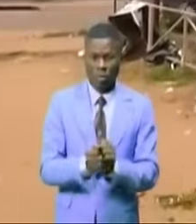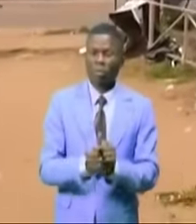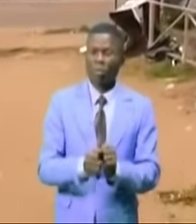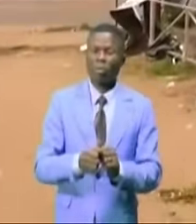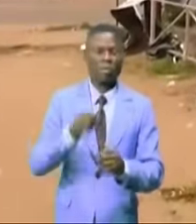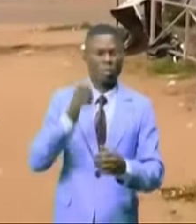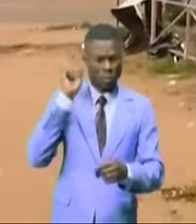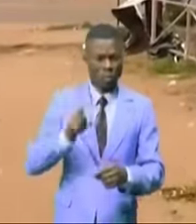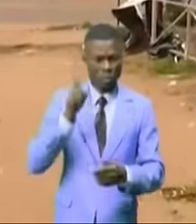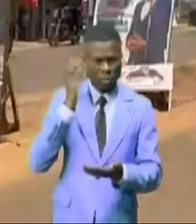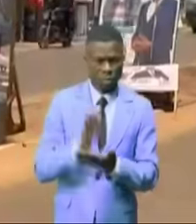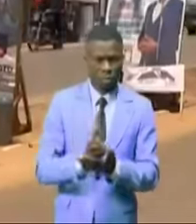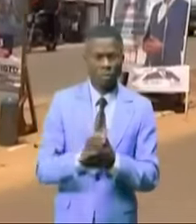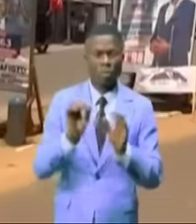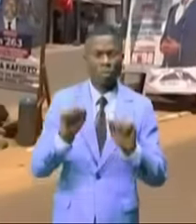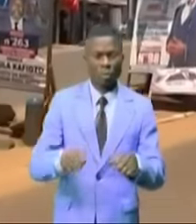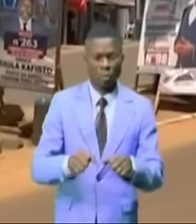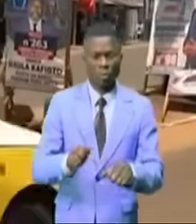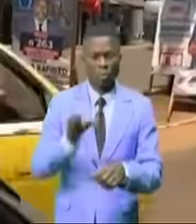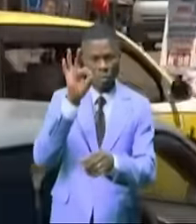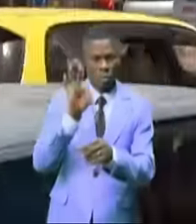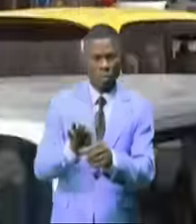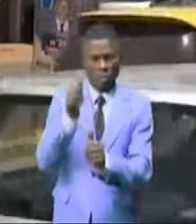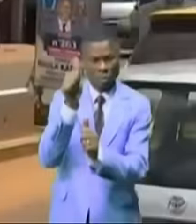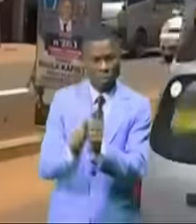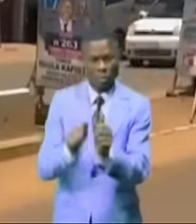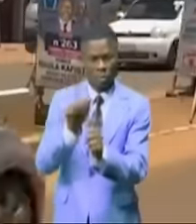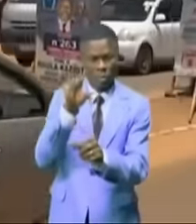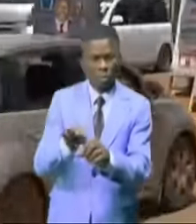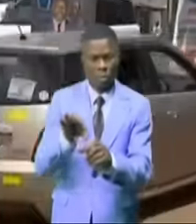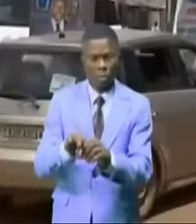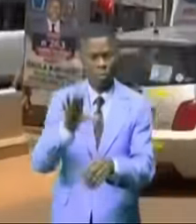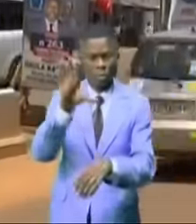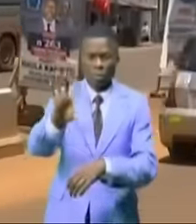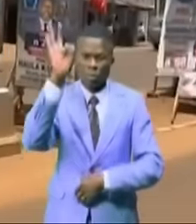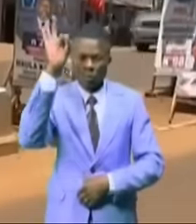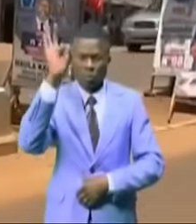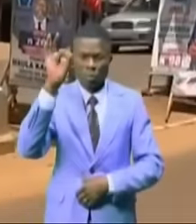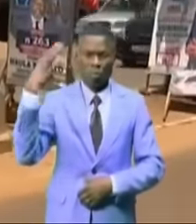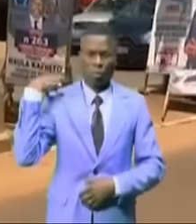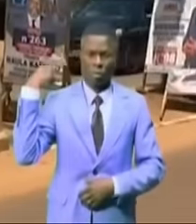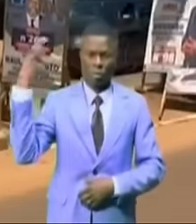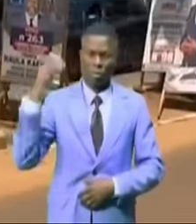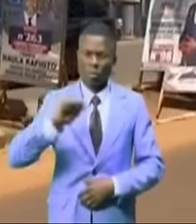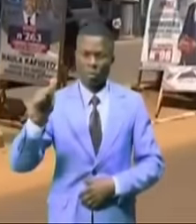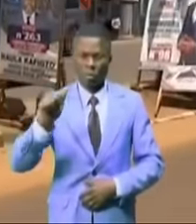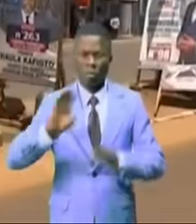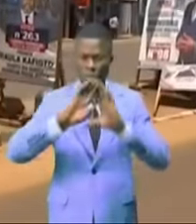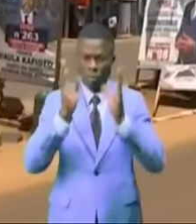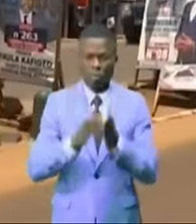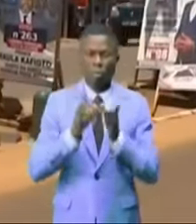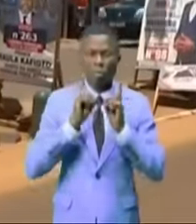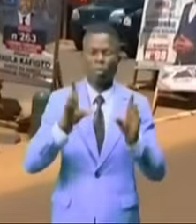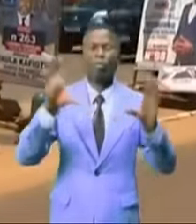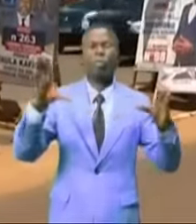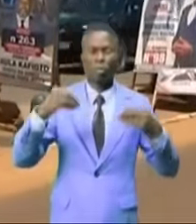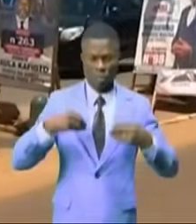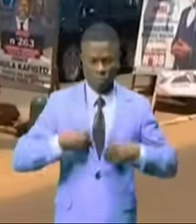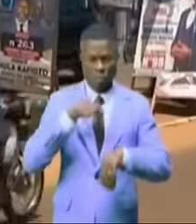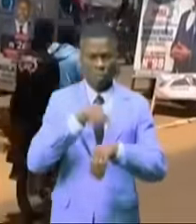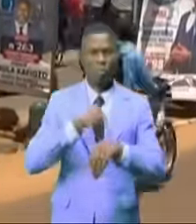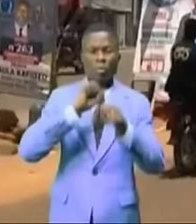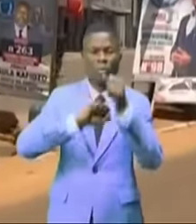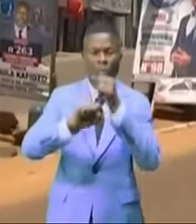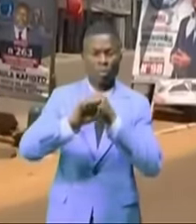clé la possibilité pour chaque électeur de se choisir le candidat qui le convainc. Tous les discours sont admis pour charmer les foules,